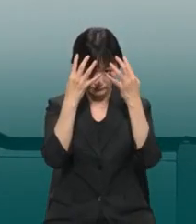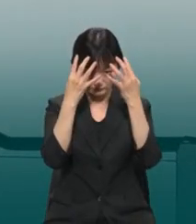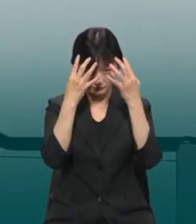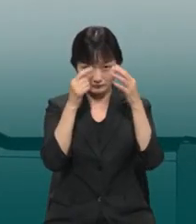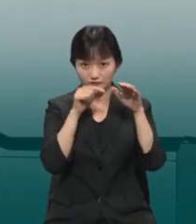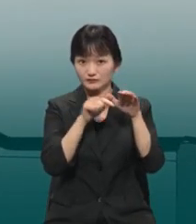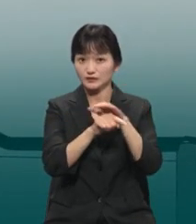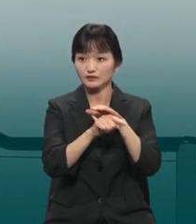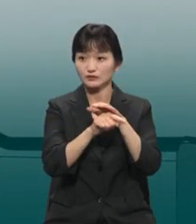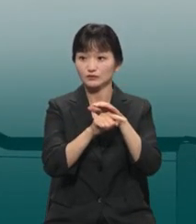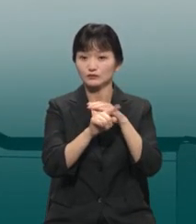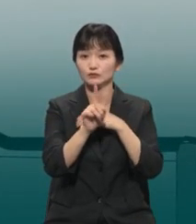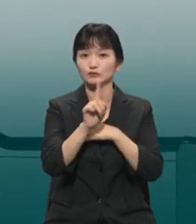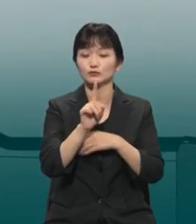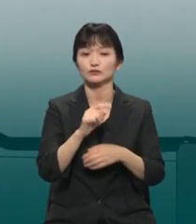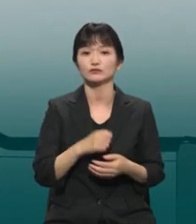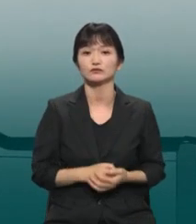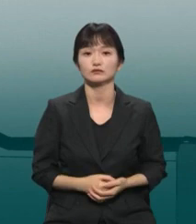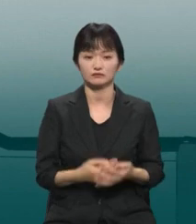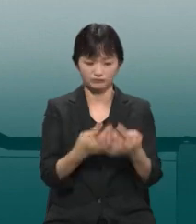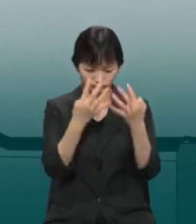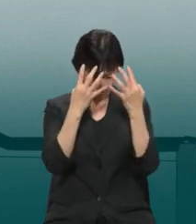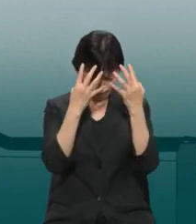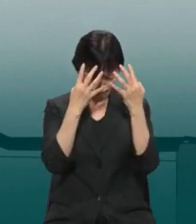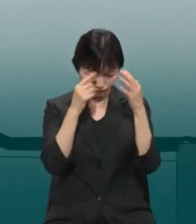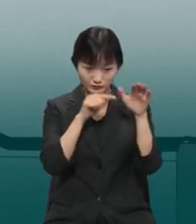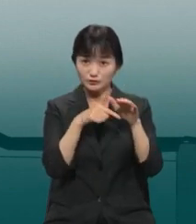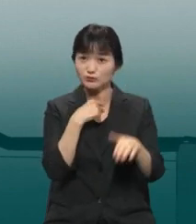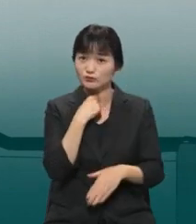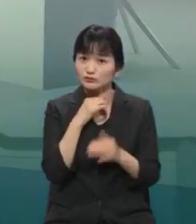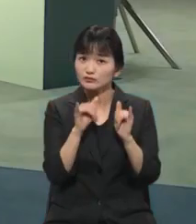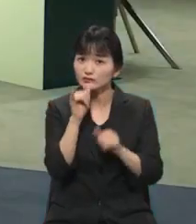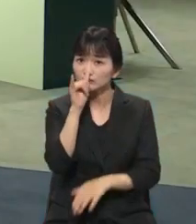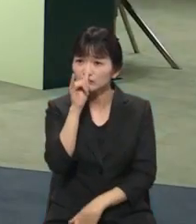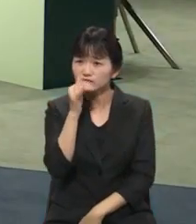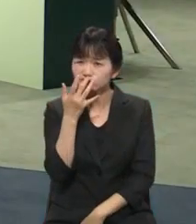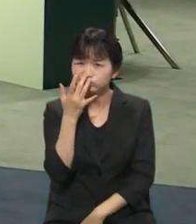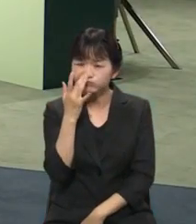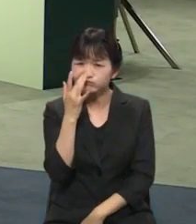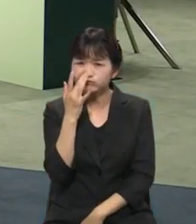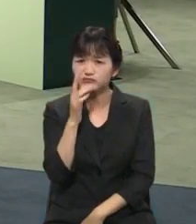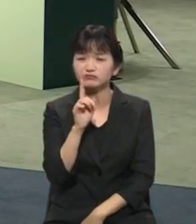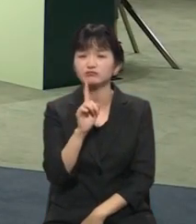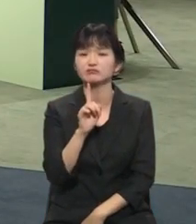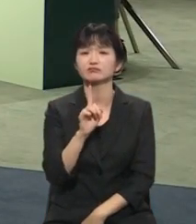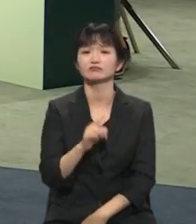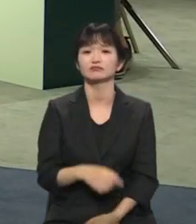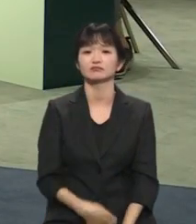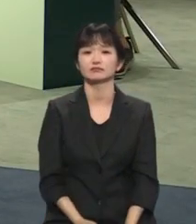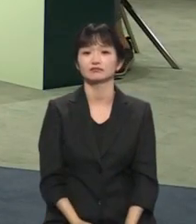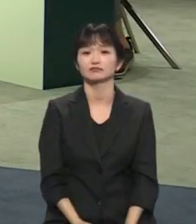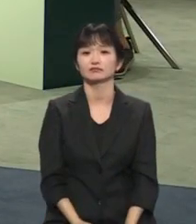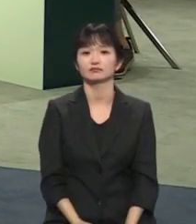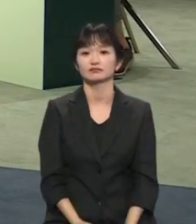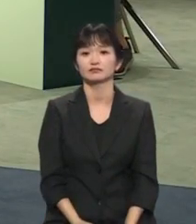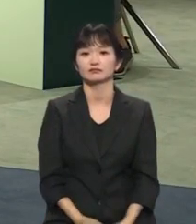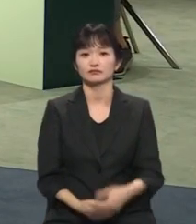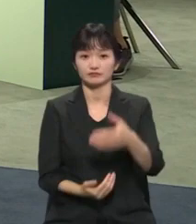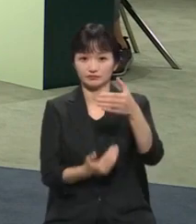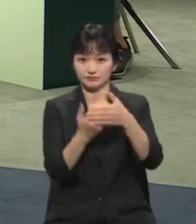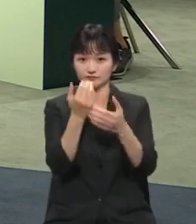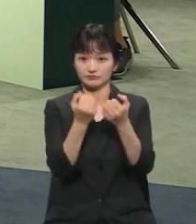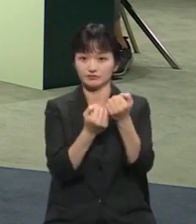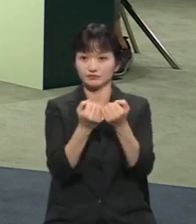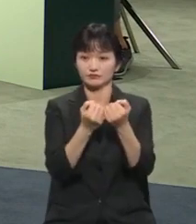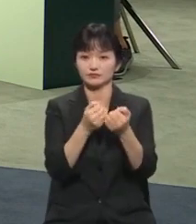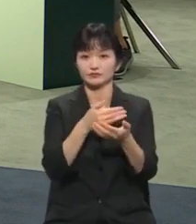교도소 가려고 교도소를 가고 싶은 사람이 있나 자 이해는 안 되지만 있나 봐요 저희가이 사건 설명을